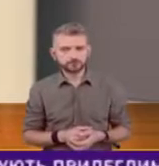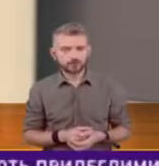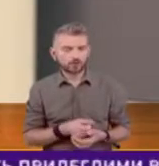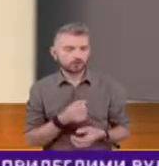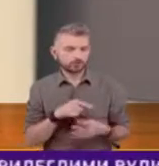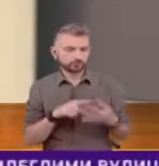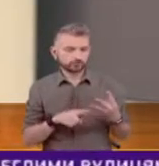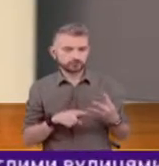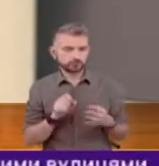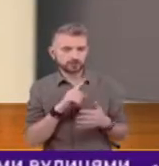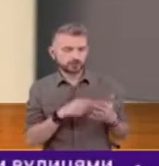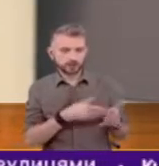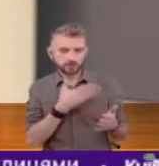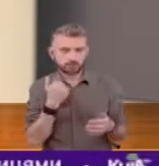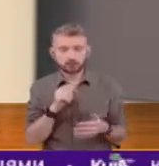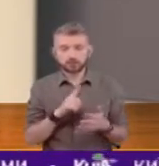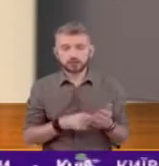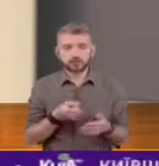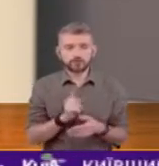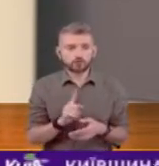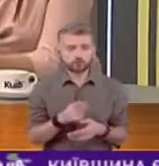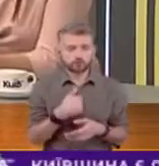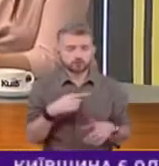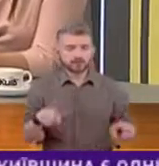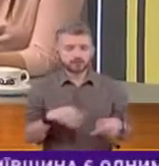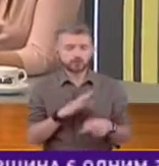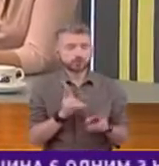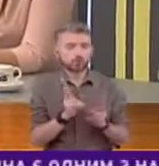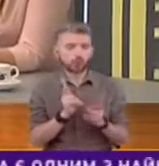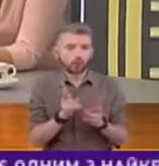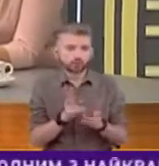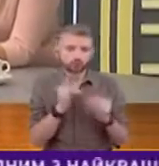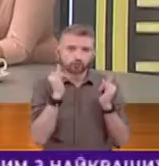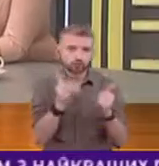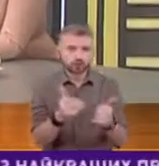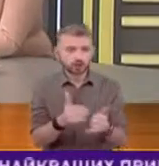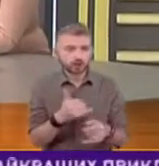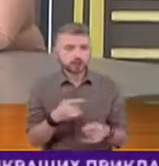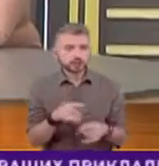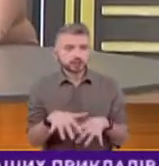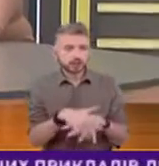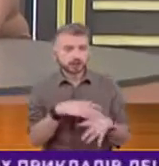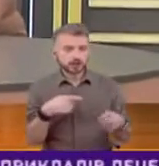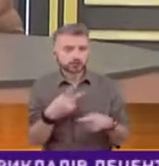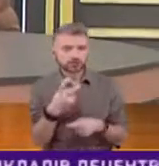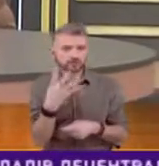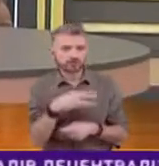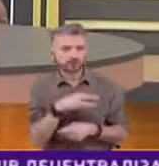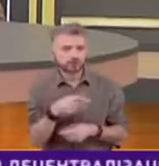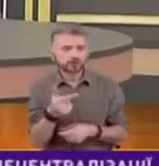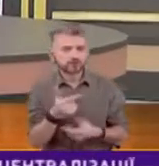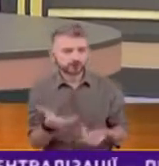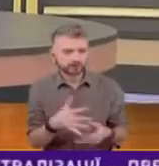жодних питань немає. Але питання є для того, щоб ми не розтворювали, перепрошую, комусь преференції. Це ринок в 240 мільйонів гривень.